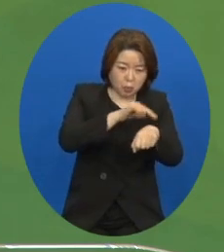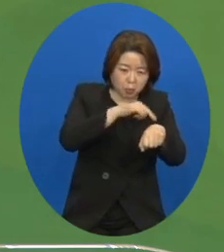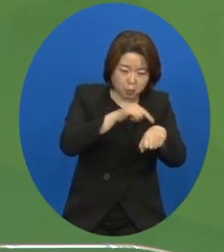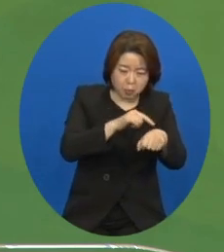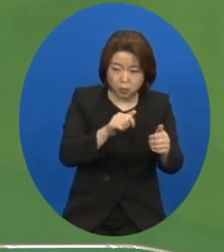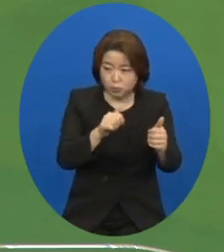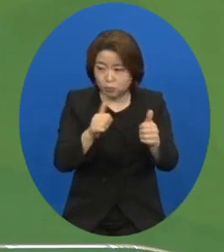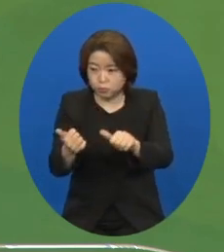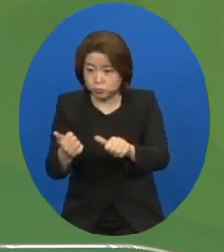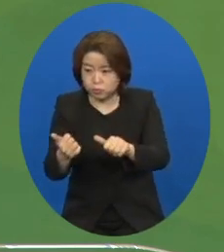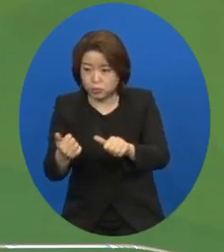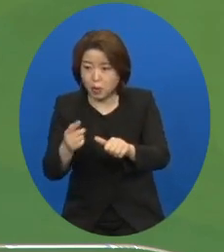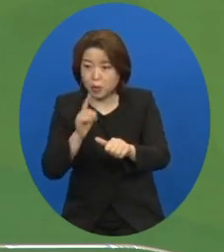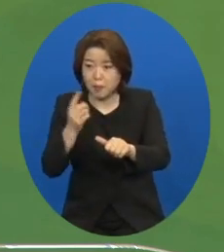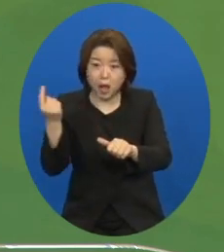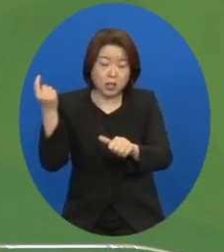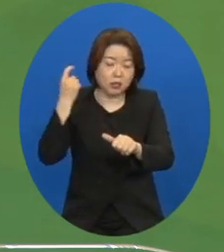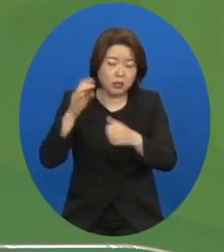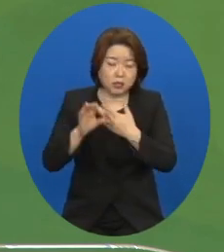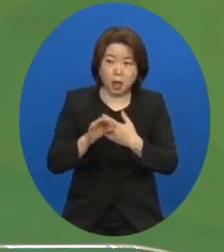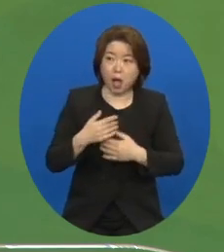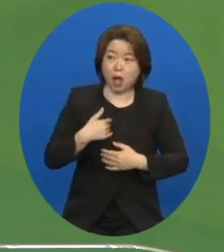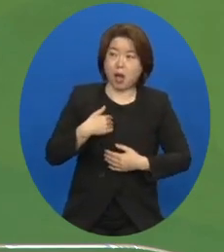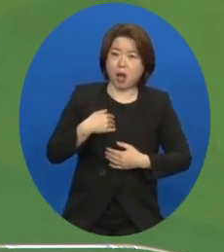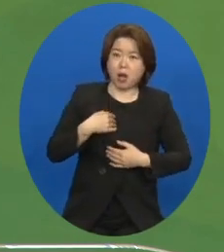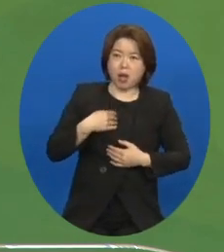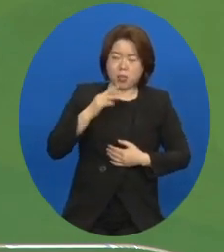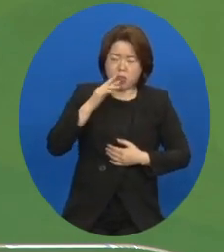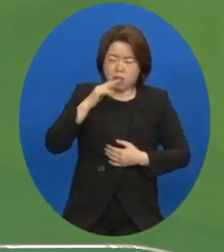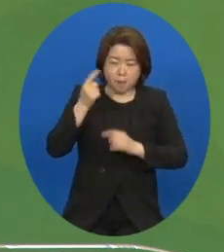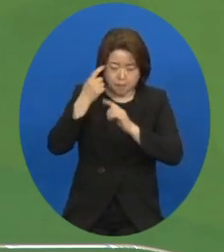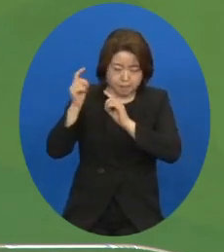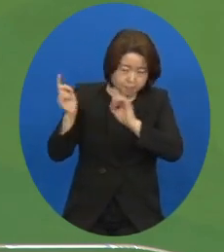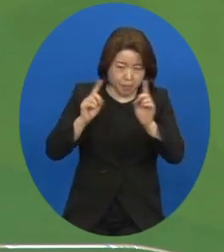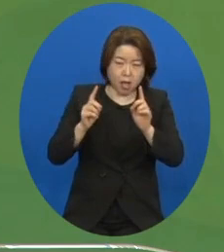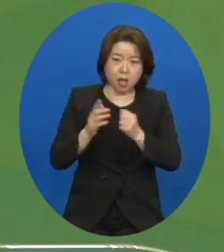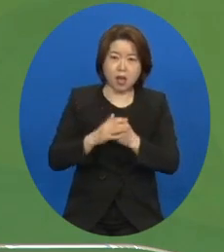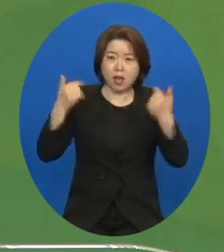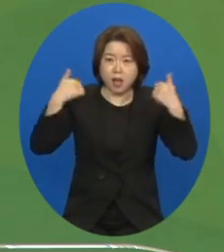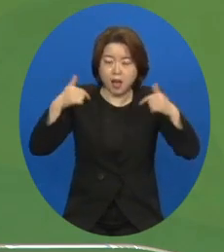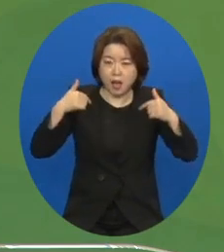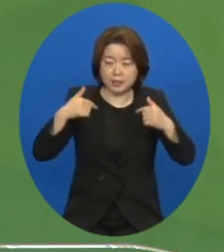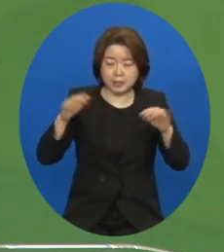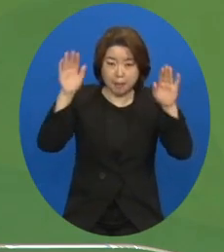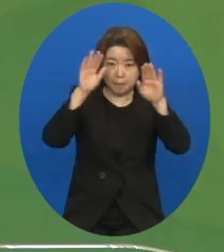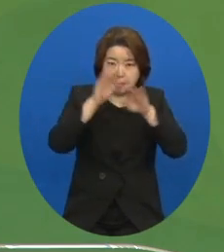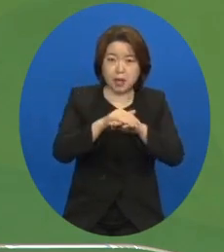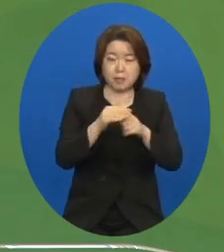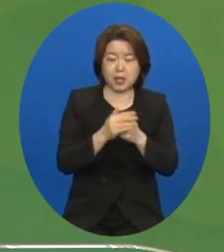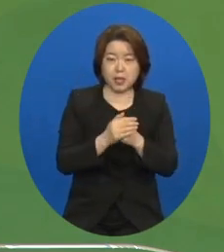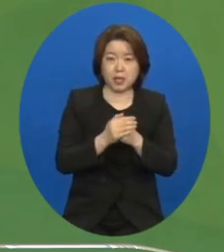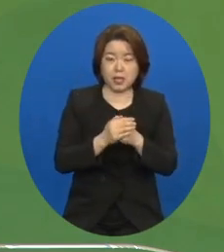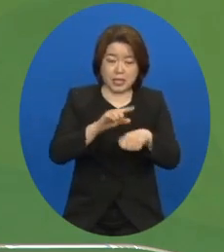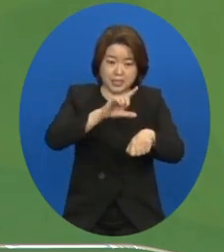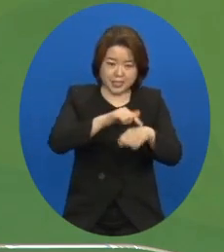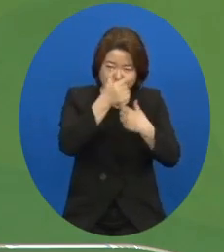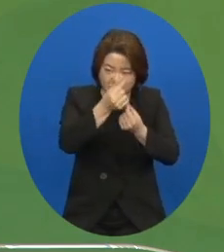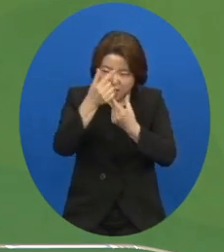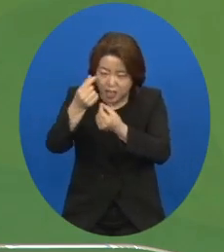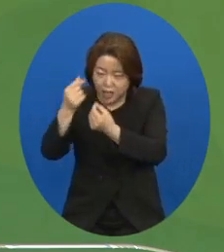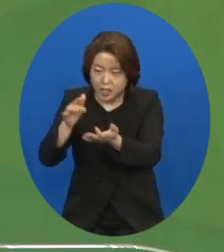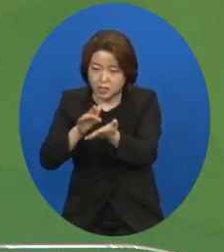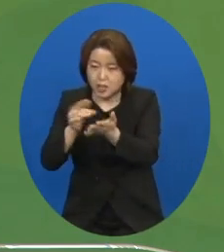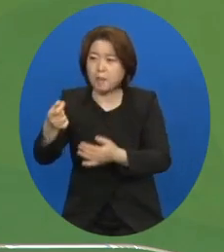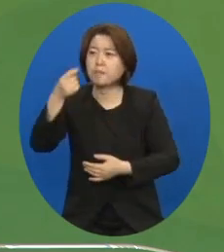죽는다고 한다면 우리는 아마 틀림없이 정신 차려서 항상 밤에 약을 먹게 될